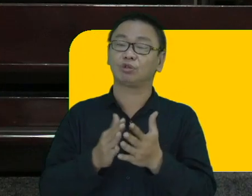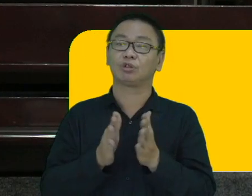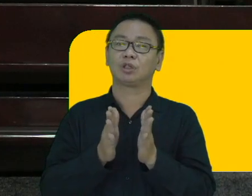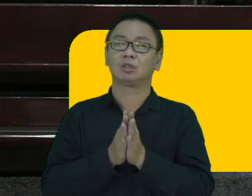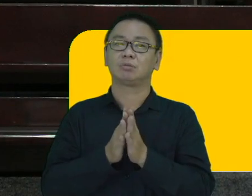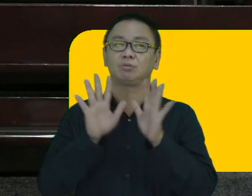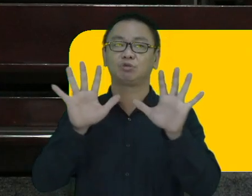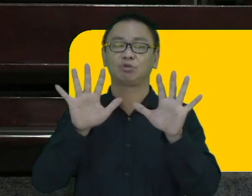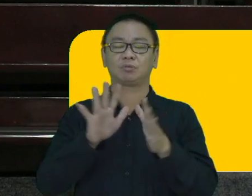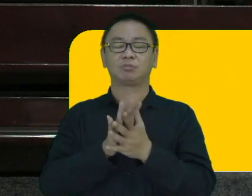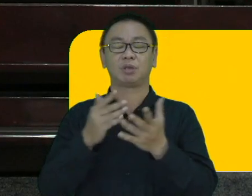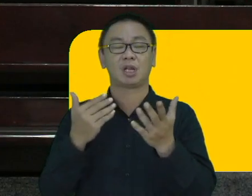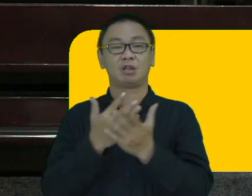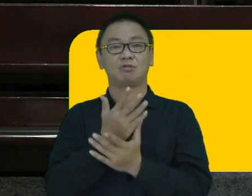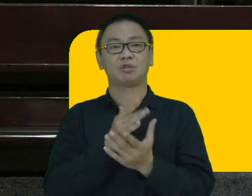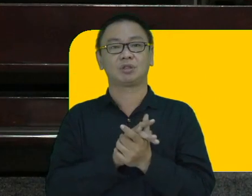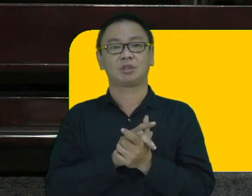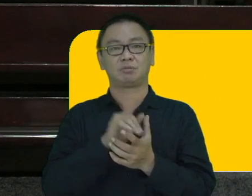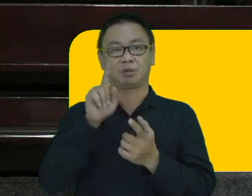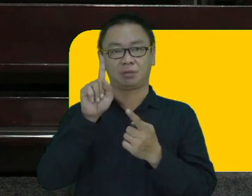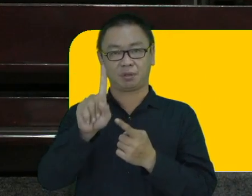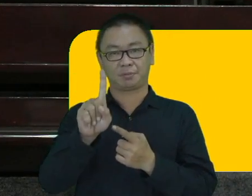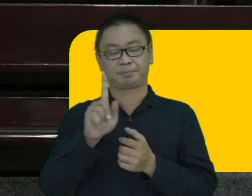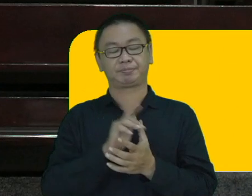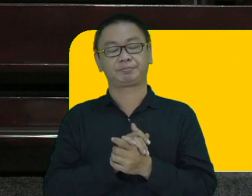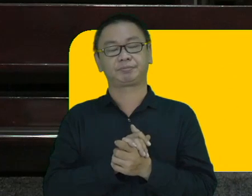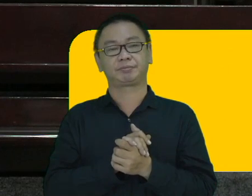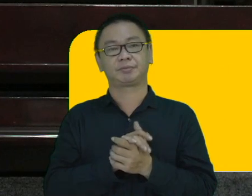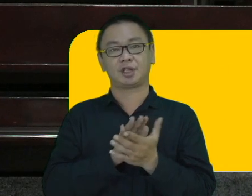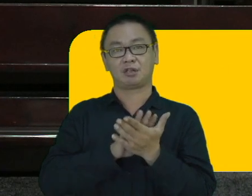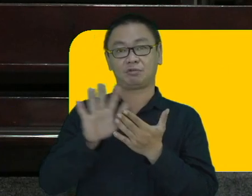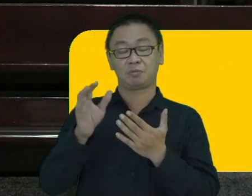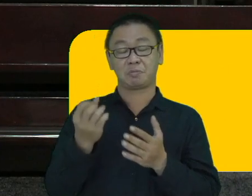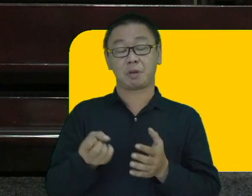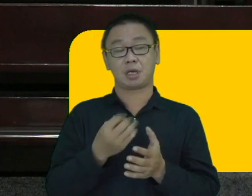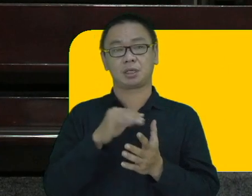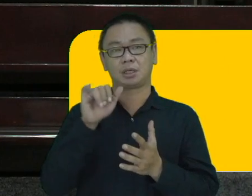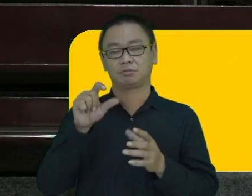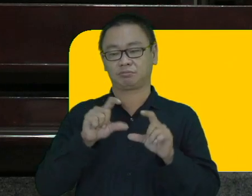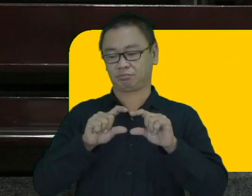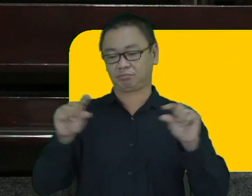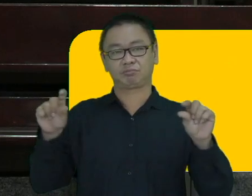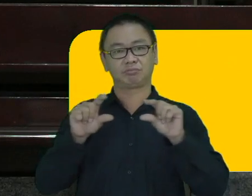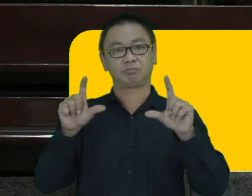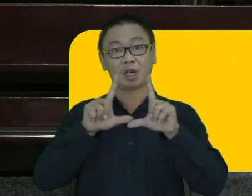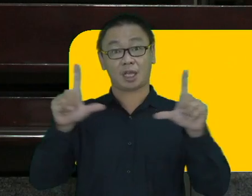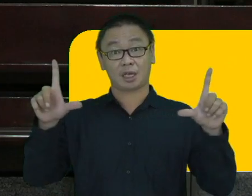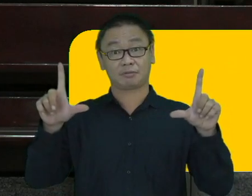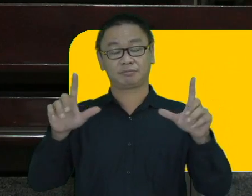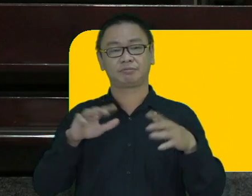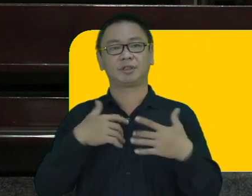perpuluhan melalui yang pertama, transfer ke rekening bank yang tercantum di layar